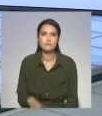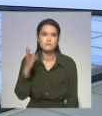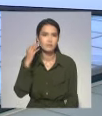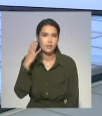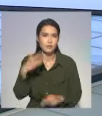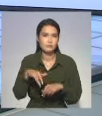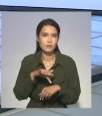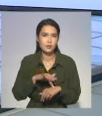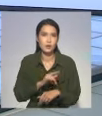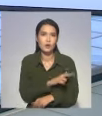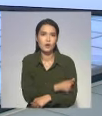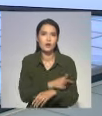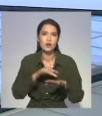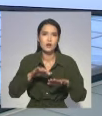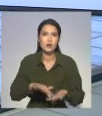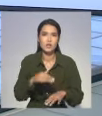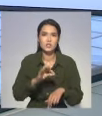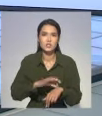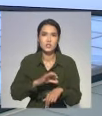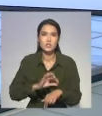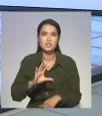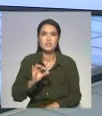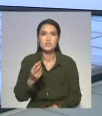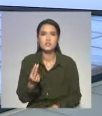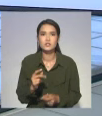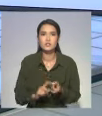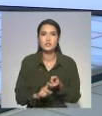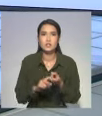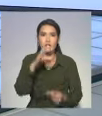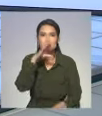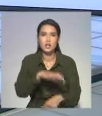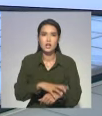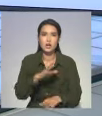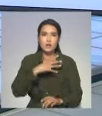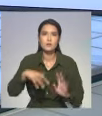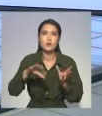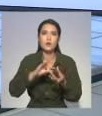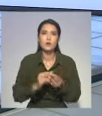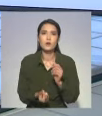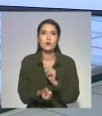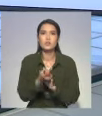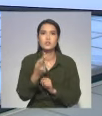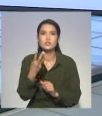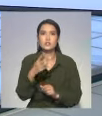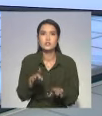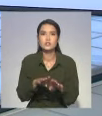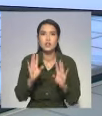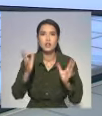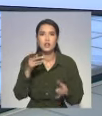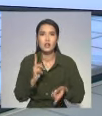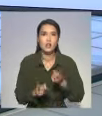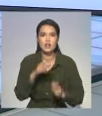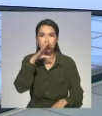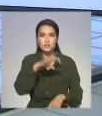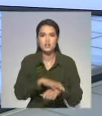Алматы қаласы орталық клиникалық ауруханасында науқастардан ВИЧ инфекциясы анықталды. Оң нәтижесі шыққан үш жағдай расталды.